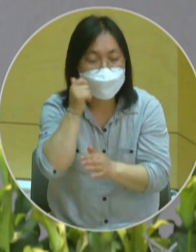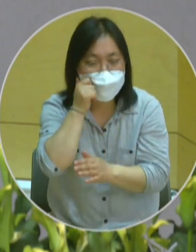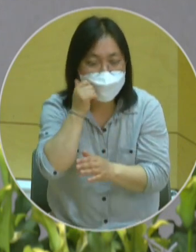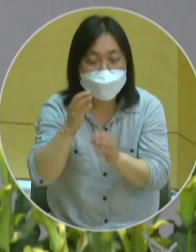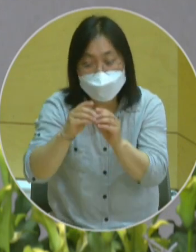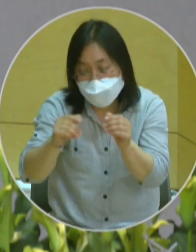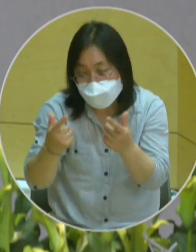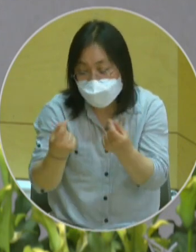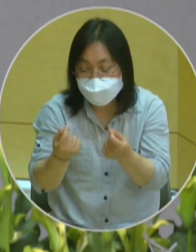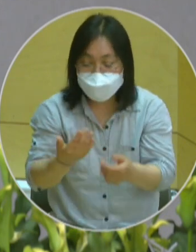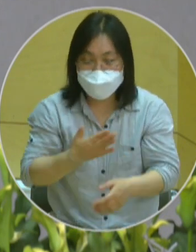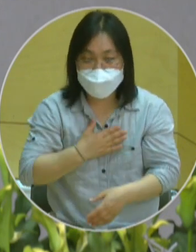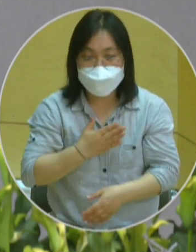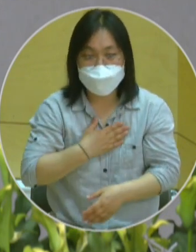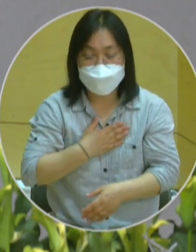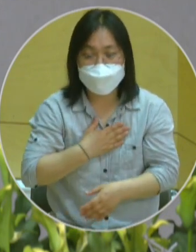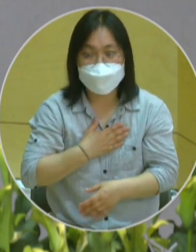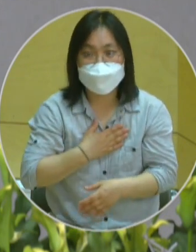티끌과 재 같은 내가,